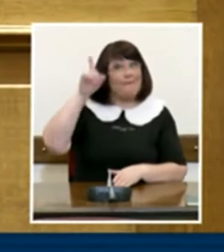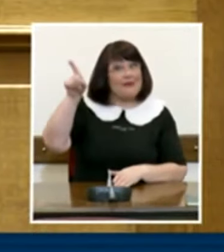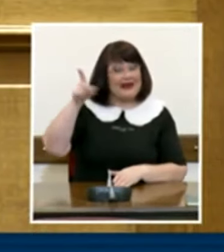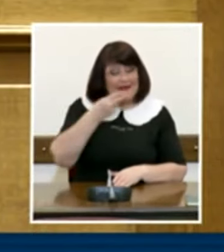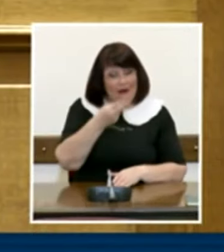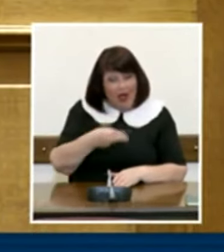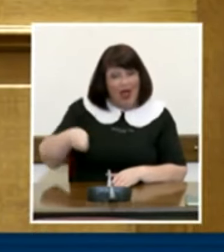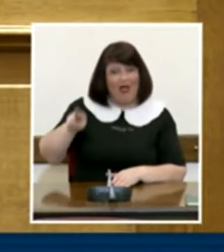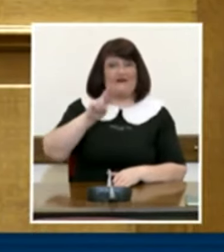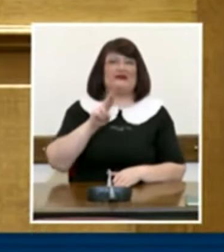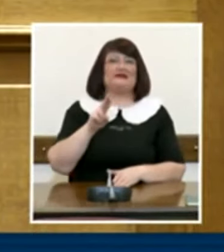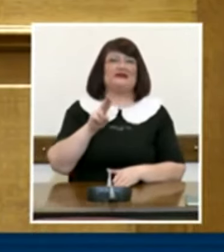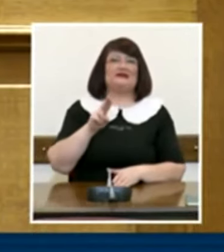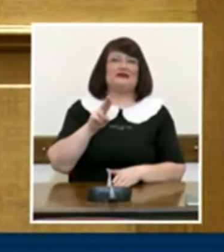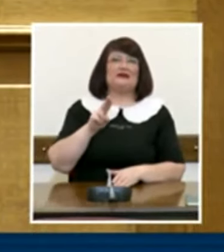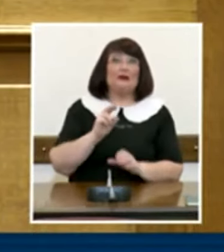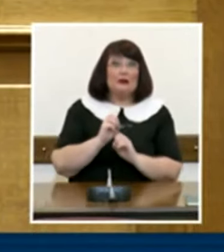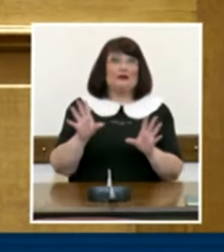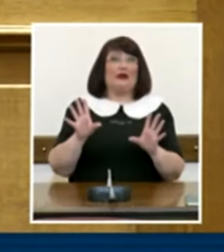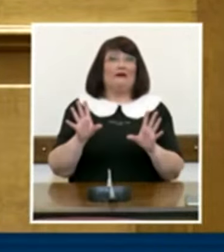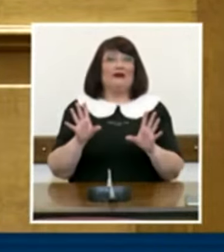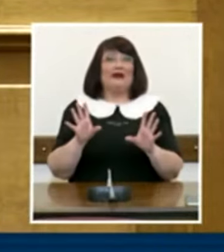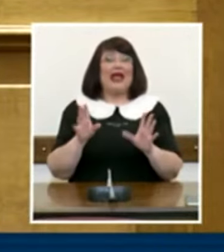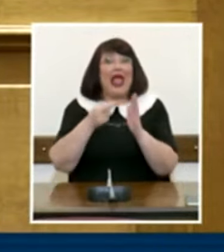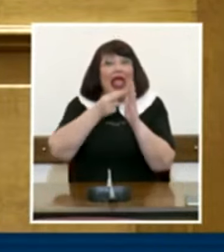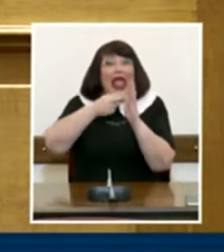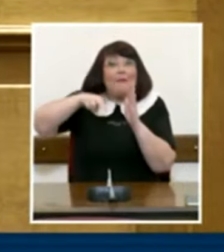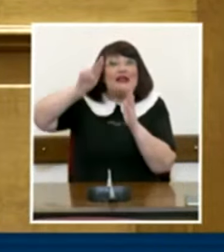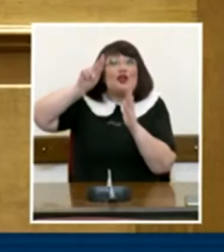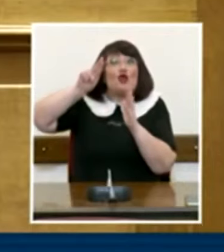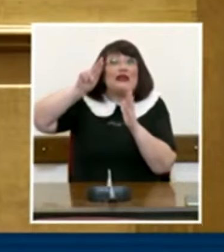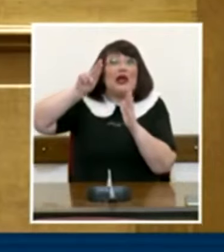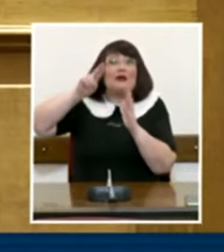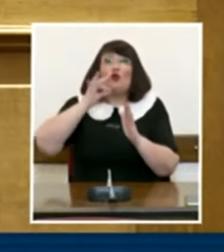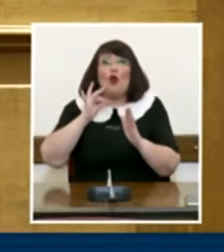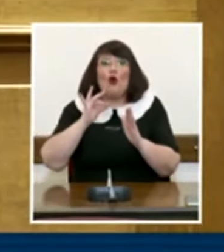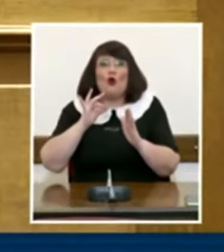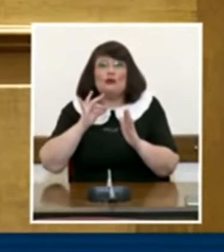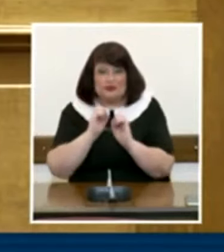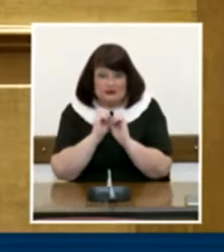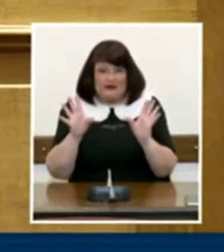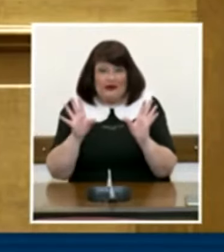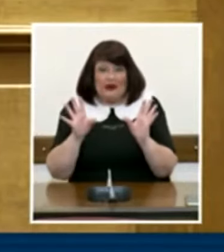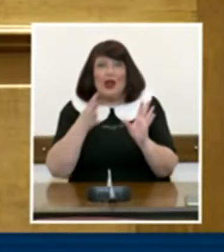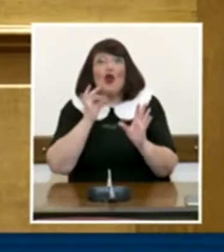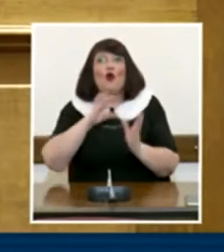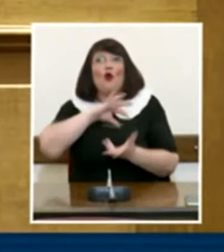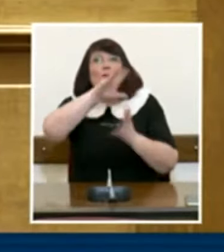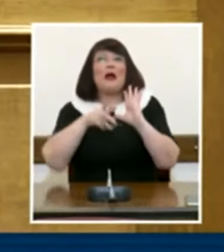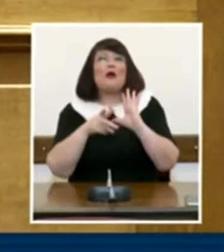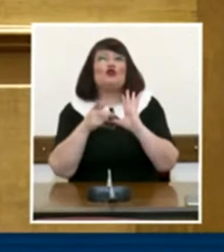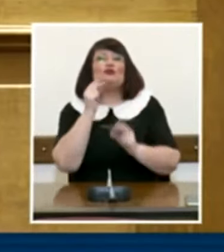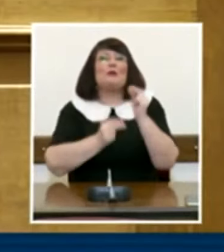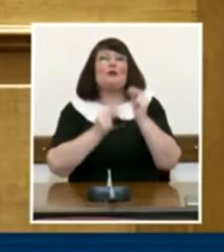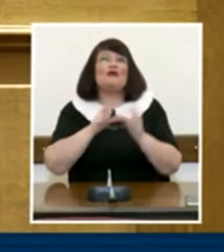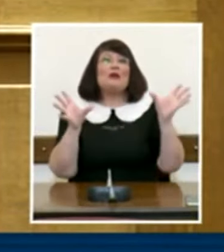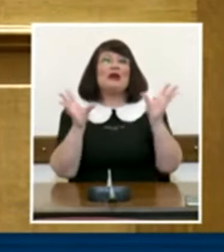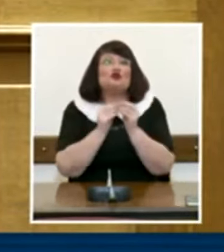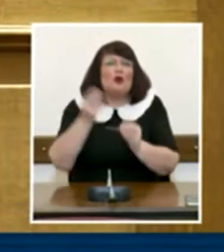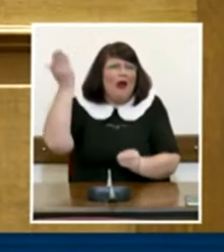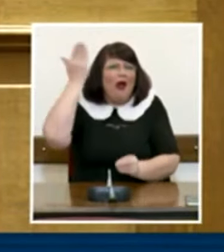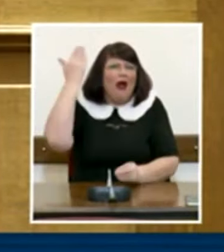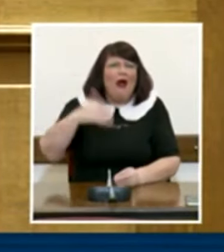τον πιο απότομο ιστορικά τρόπο τα επιτόκια. Αυτό έγινε διότι υπήρχε ένα παγκόσμιο πρόβλημα ακρίβειας μετά την πανδημία,